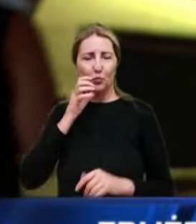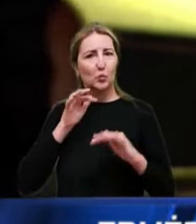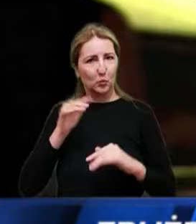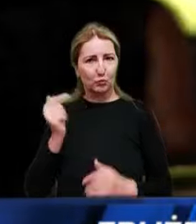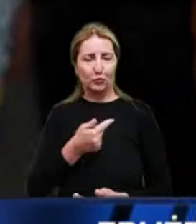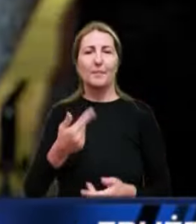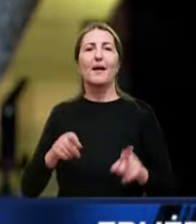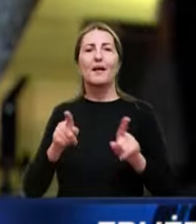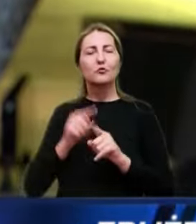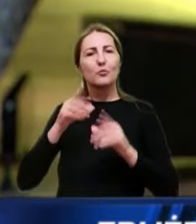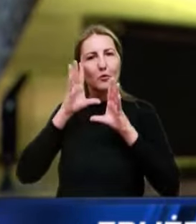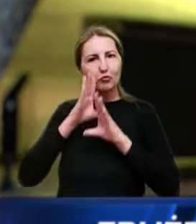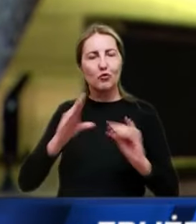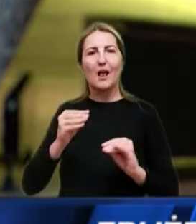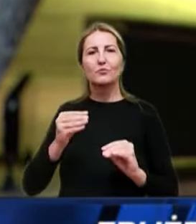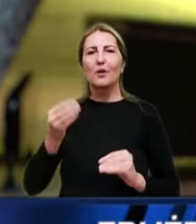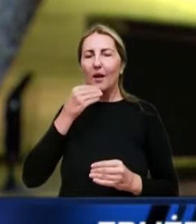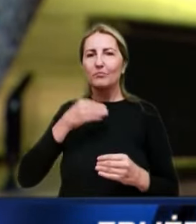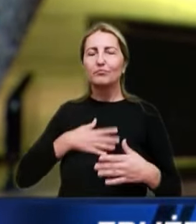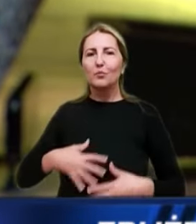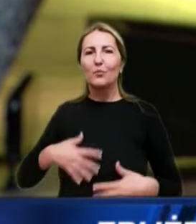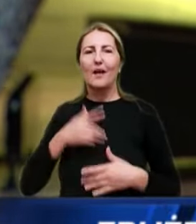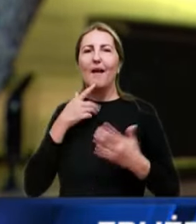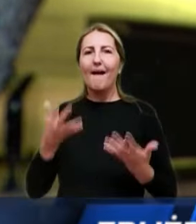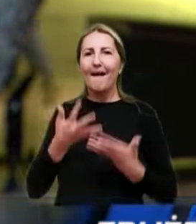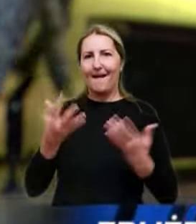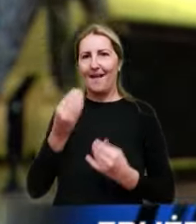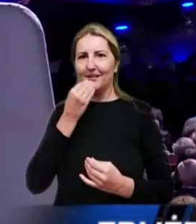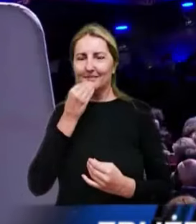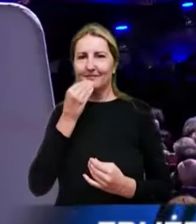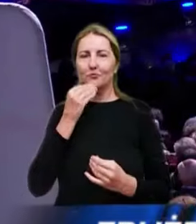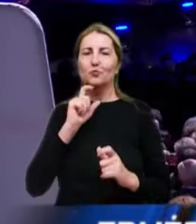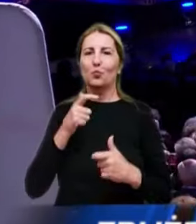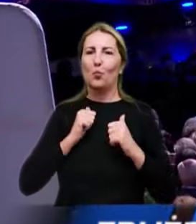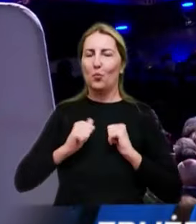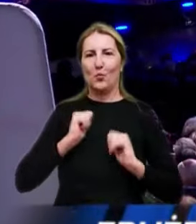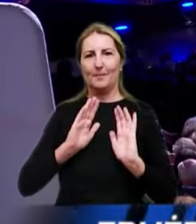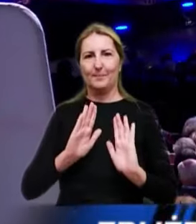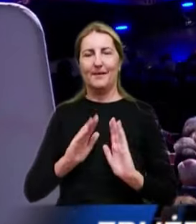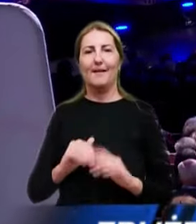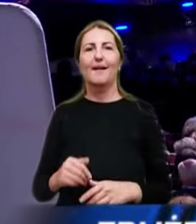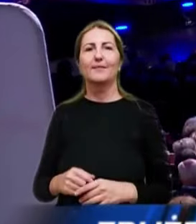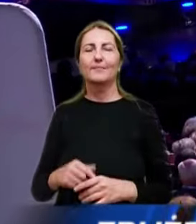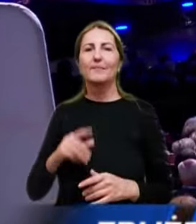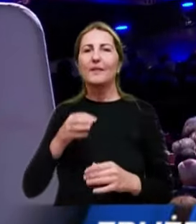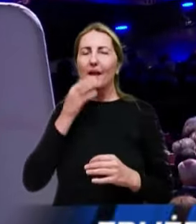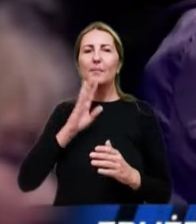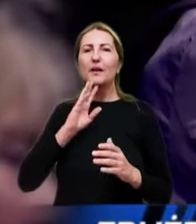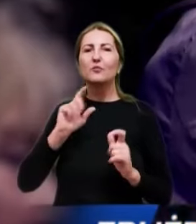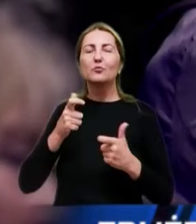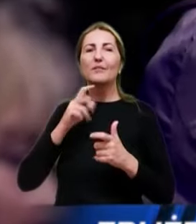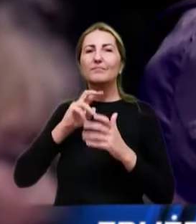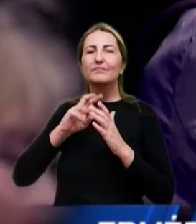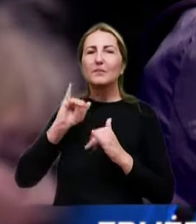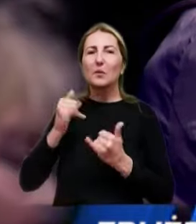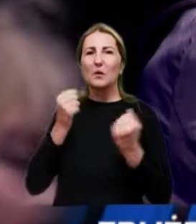poszanuj swój układ pokarmowy i wybieraj lekkostrawne wersje dań, które lubisz. I zrezygnuj z bardzo wysoko przetworzonych